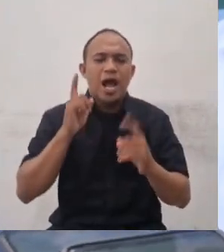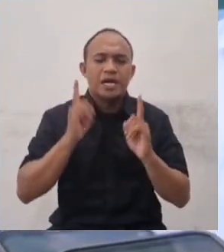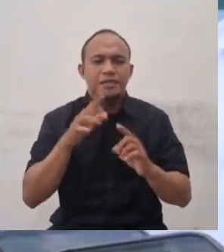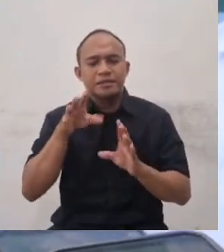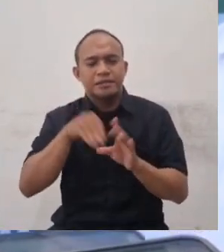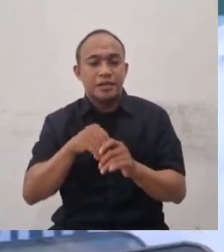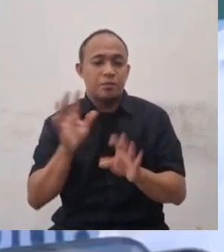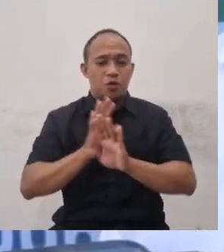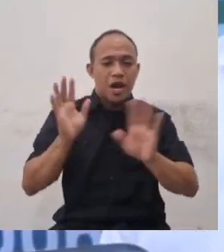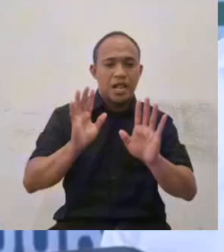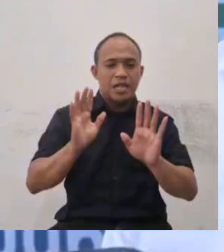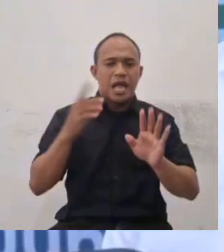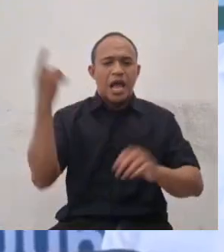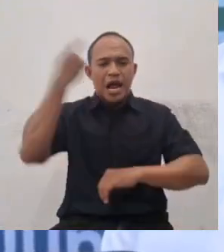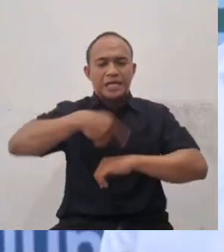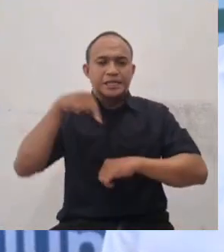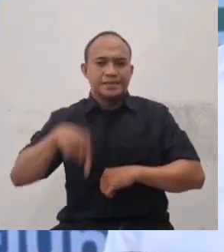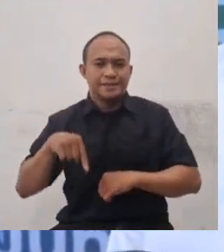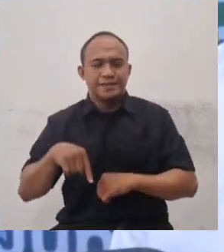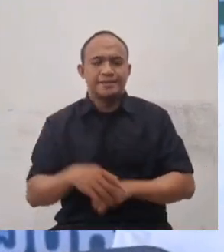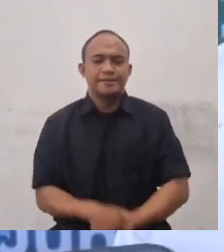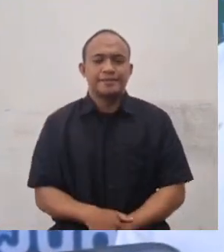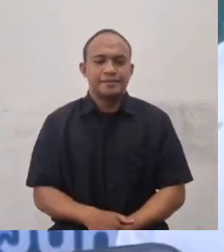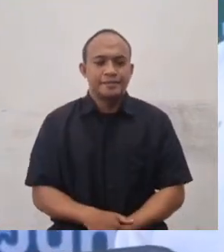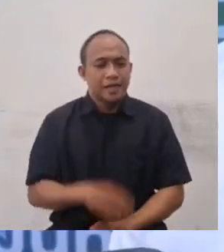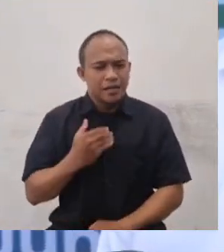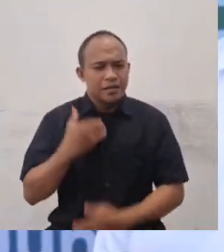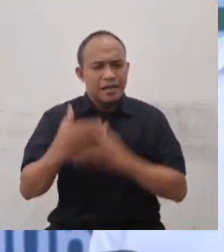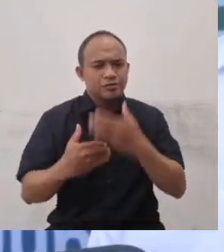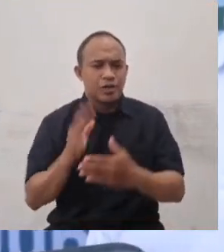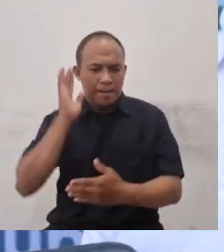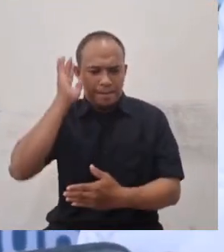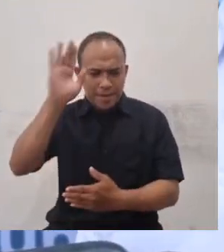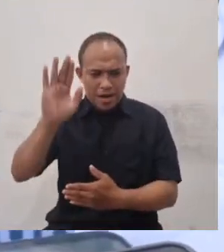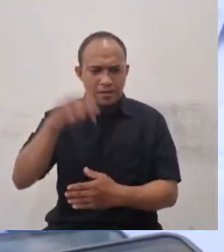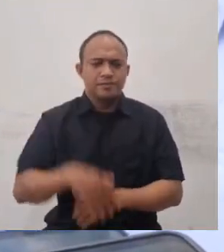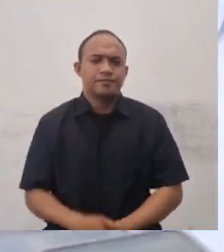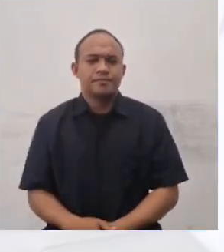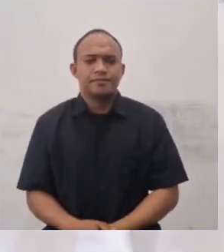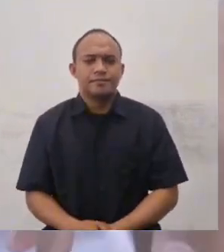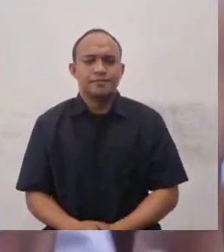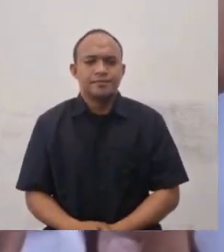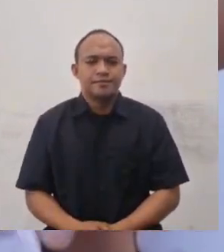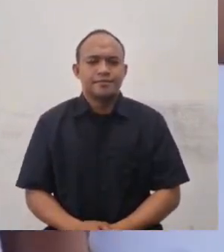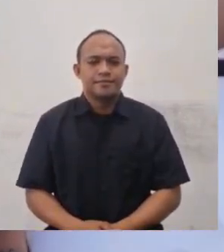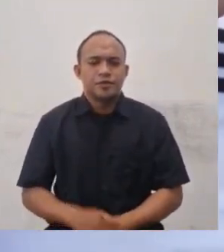Nah, ini yang perlu kita tindak lanjuti bukan hanya di hari ini tetapi juga ke depannya.